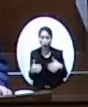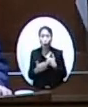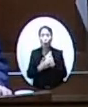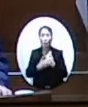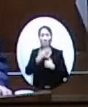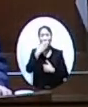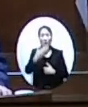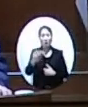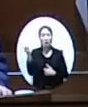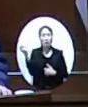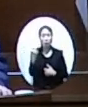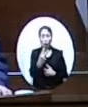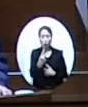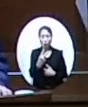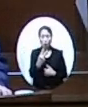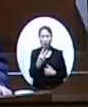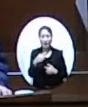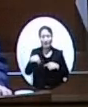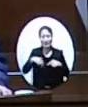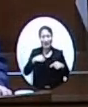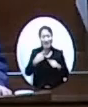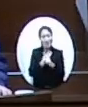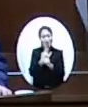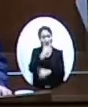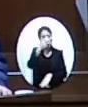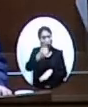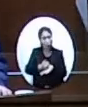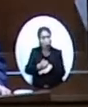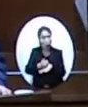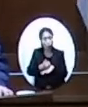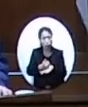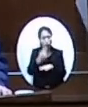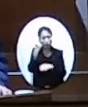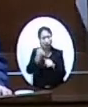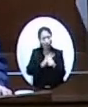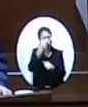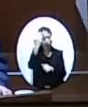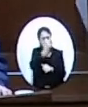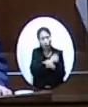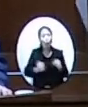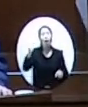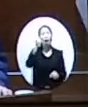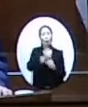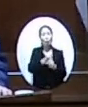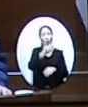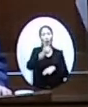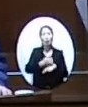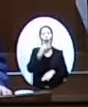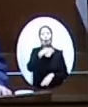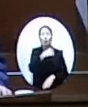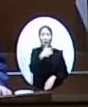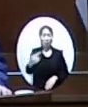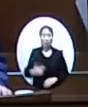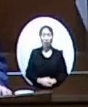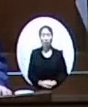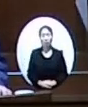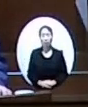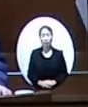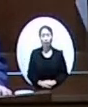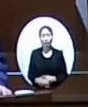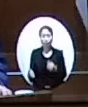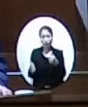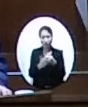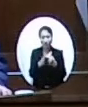아니라 강력한 자정 능력으로 자연을 소생시키는데 탁월한 효능을 발휘하고 있습니다.